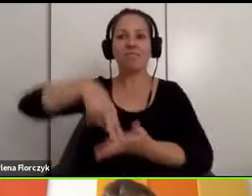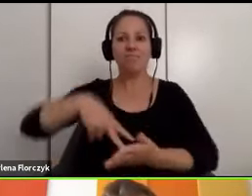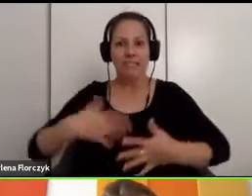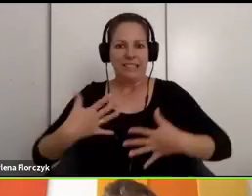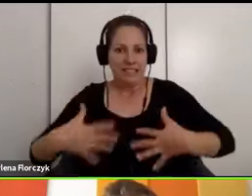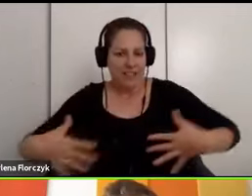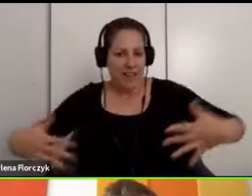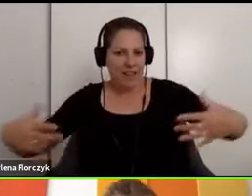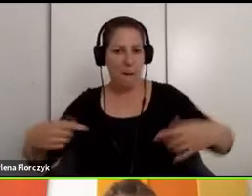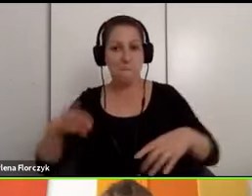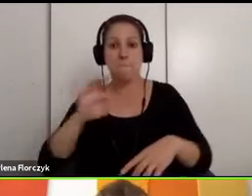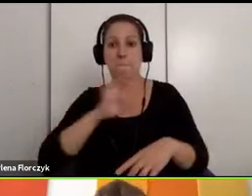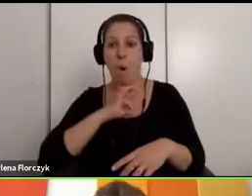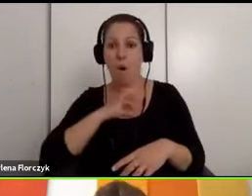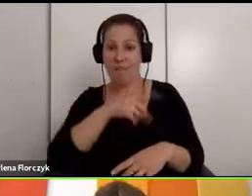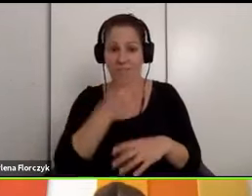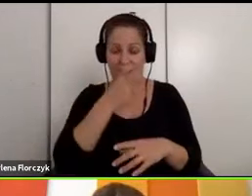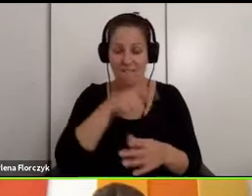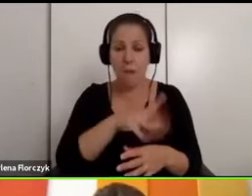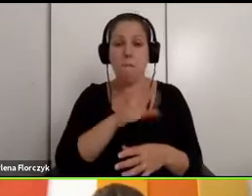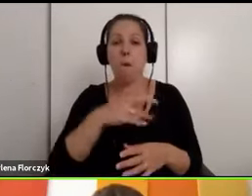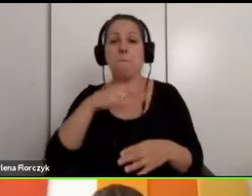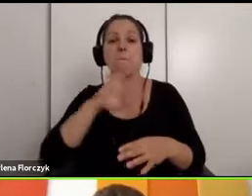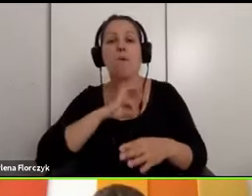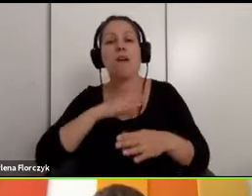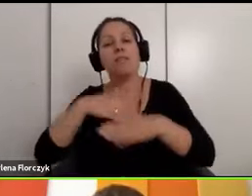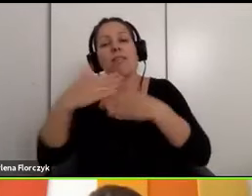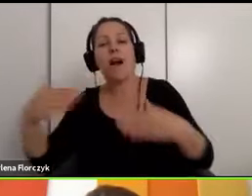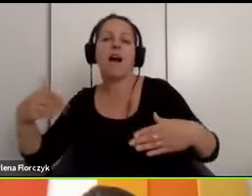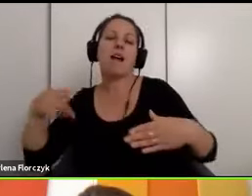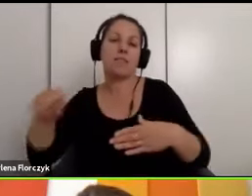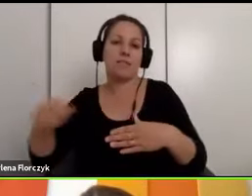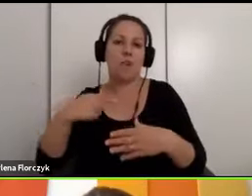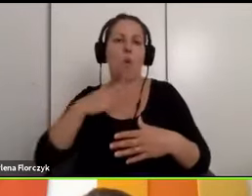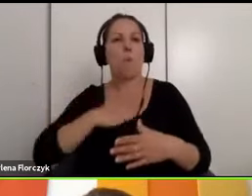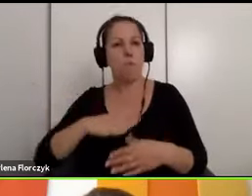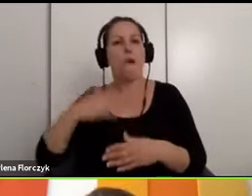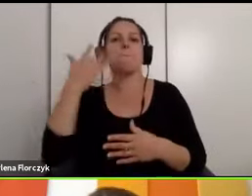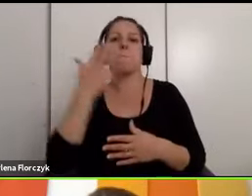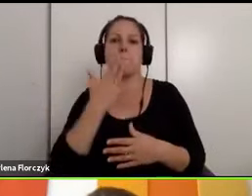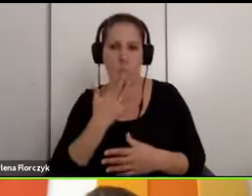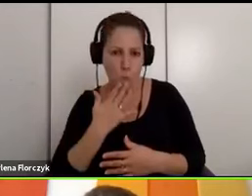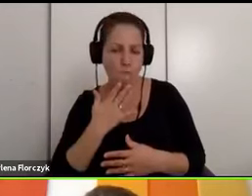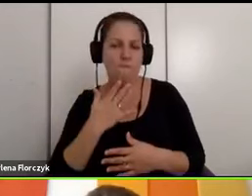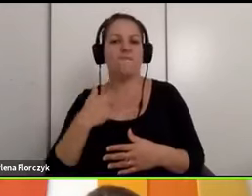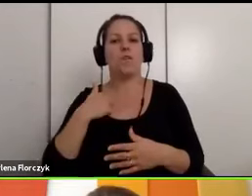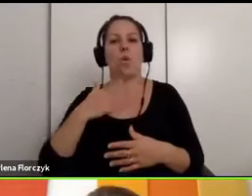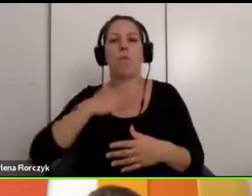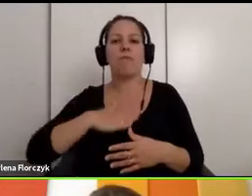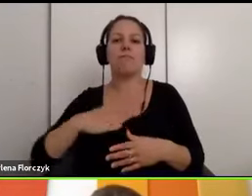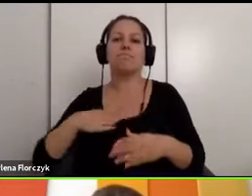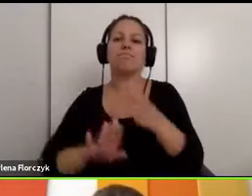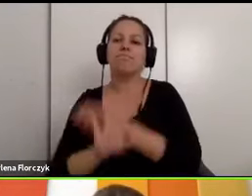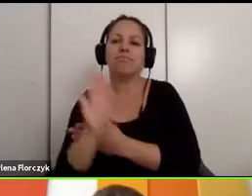bo moja droga głównie teatralna polegała na tym, że ja po prostu lubiłem mówić, zawsze występowałem